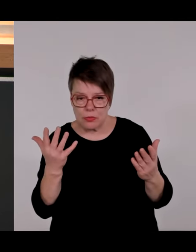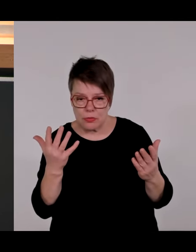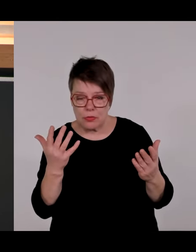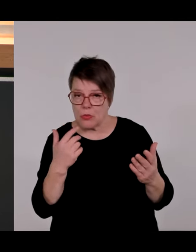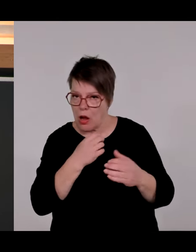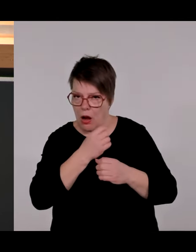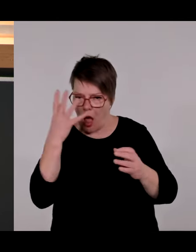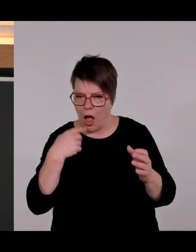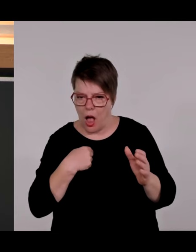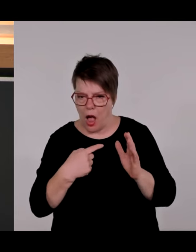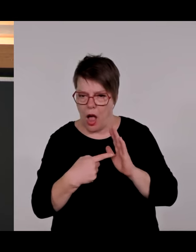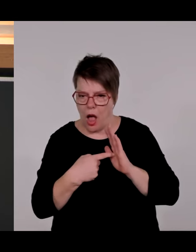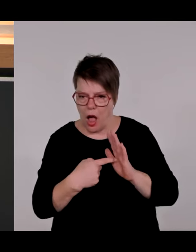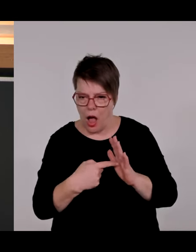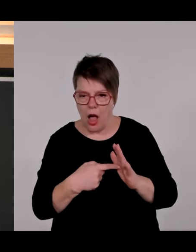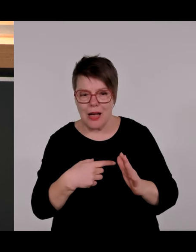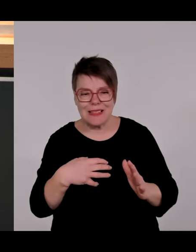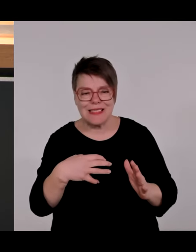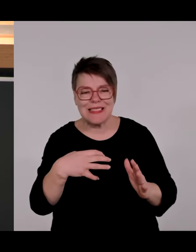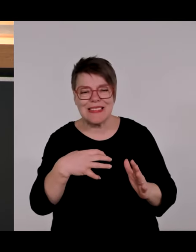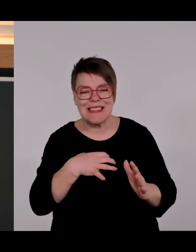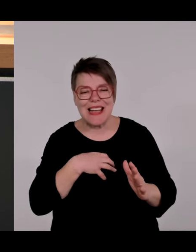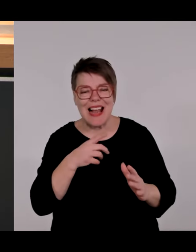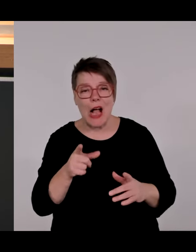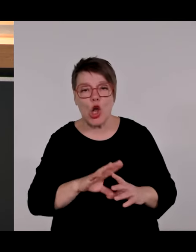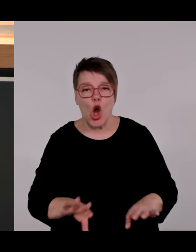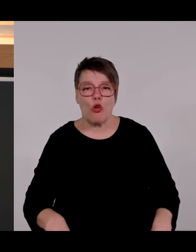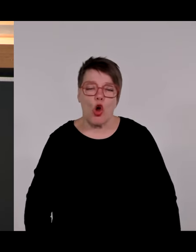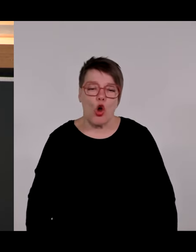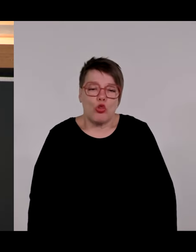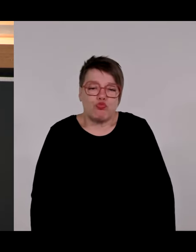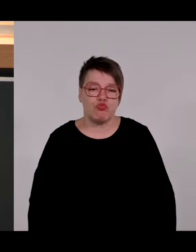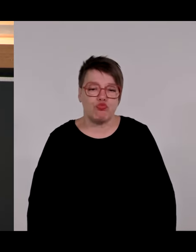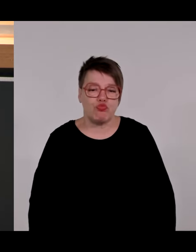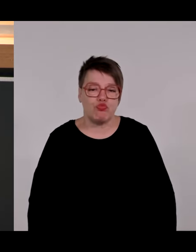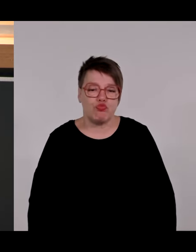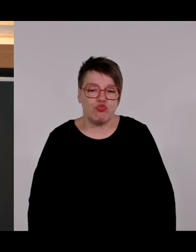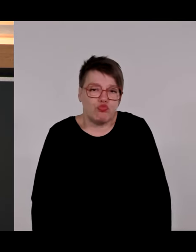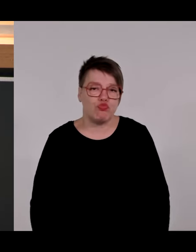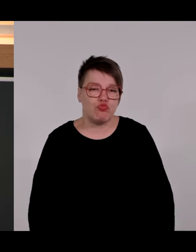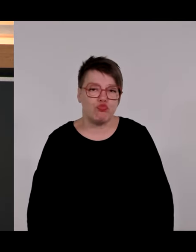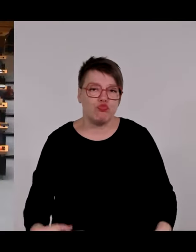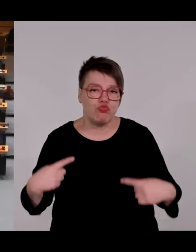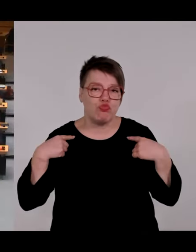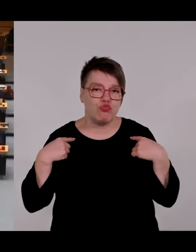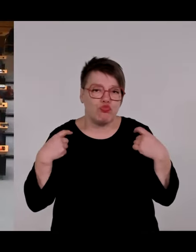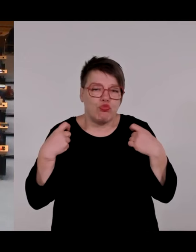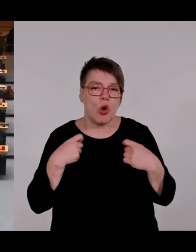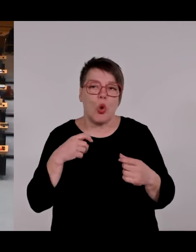aus Angst einen Bogen um diesen Park machen, liebe Kolleginnen und Kollegen.